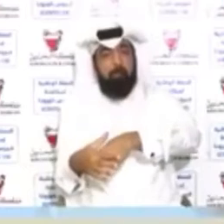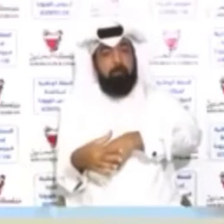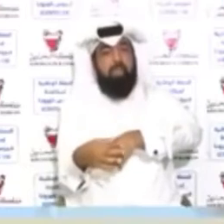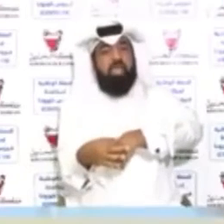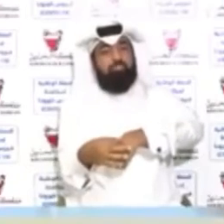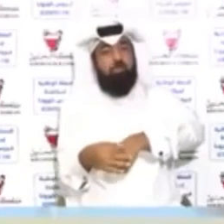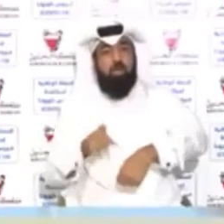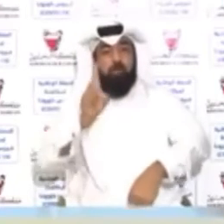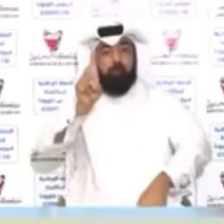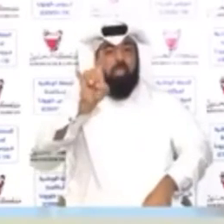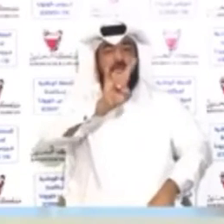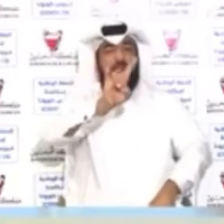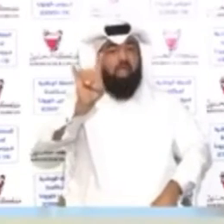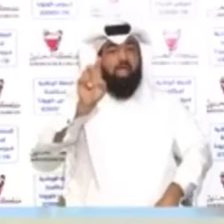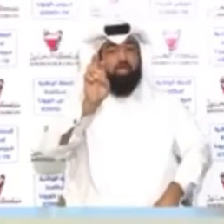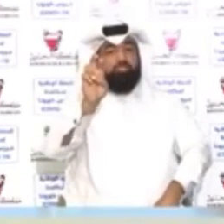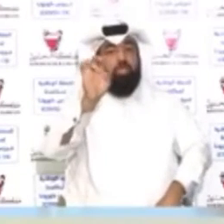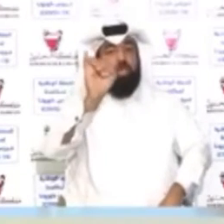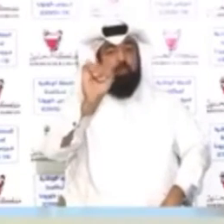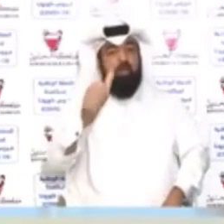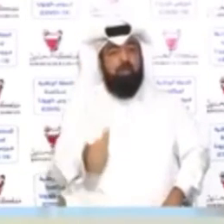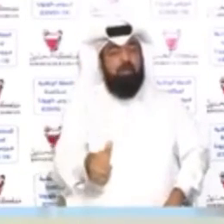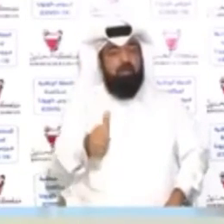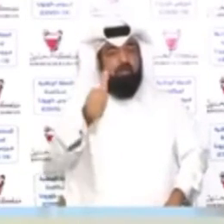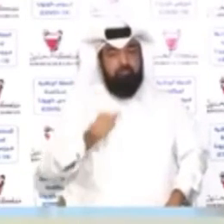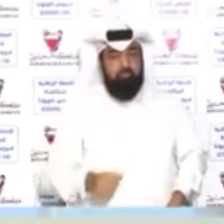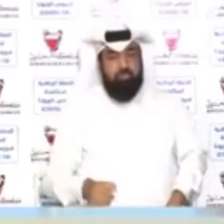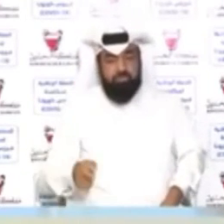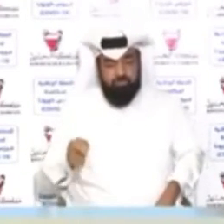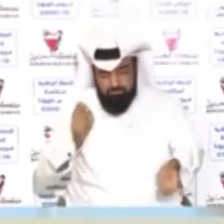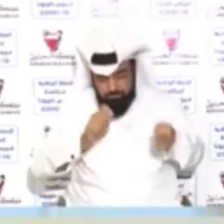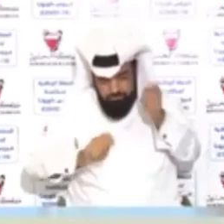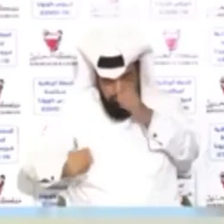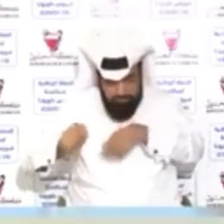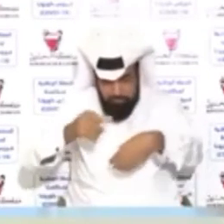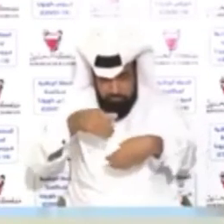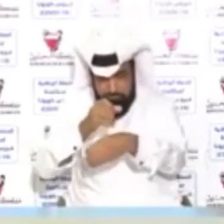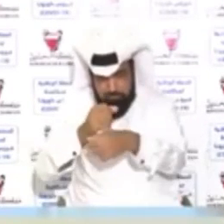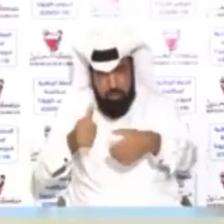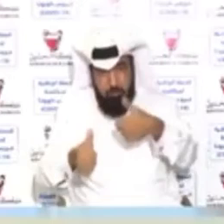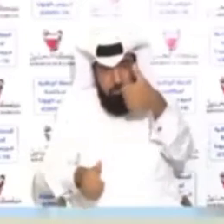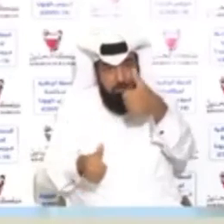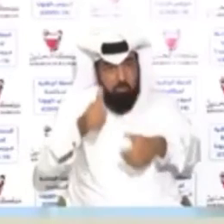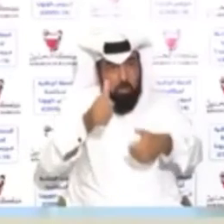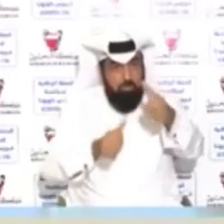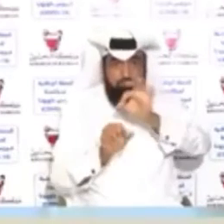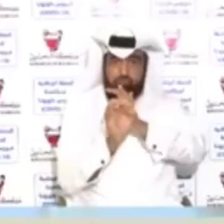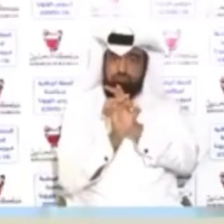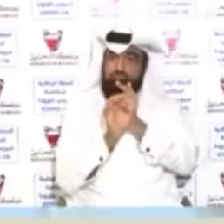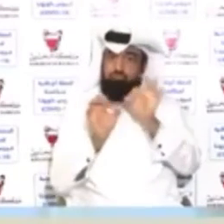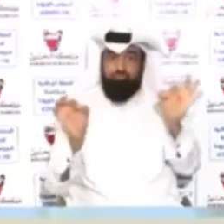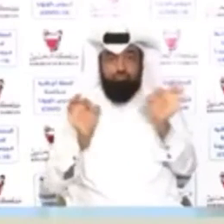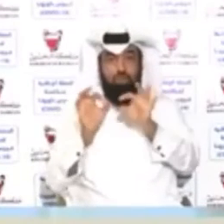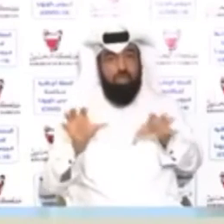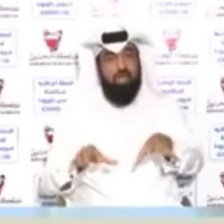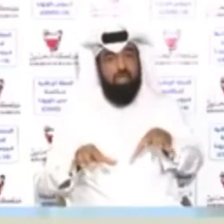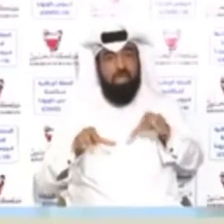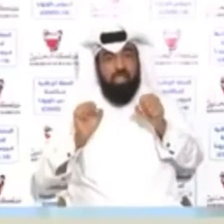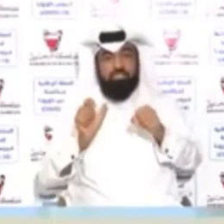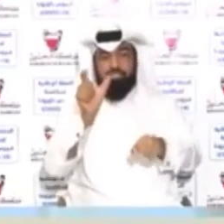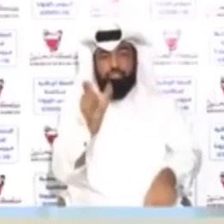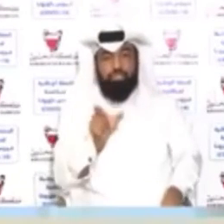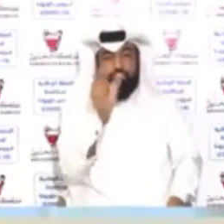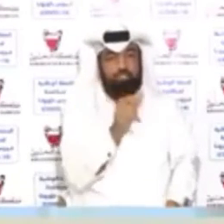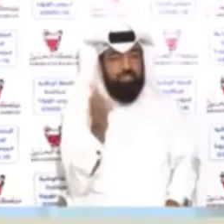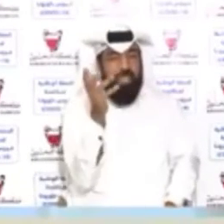أن الحمد لله تم إنهاء هذه التجربة السريرية، فحصنا أو دخلنا تقريبا 40 مريض في هذا